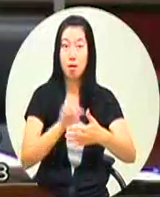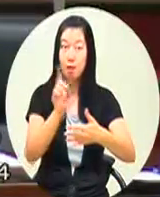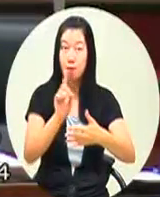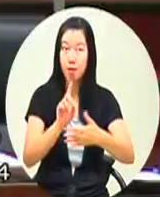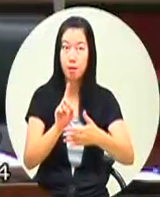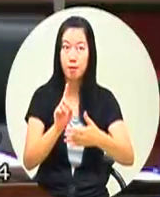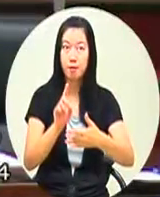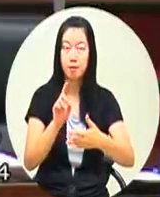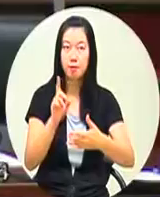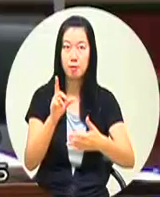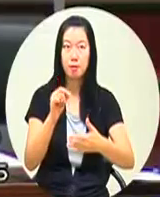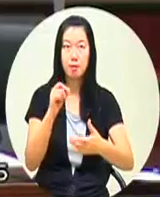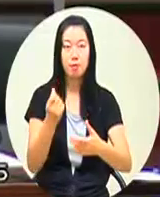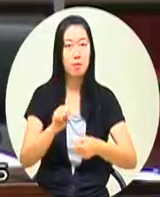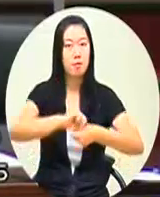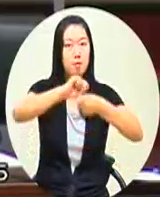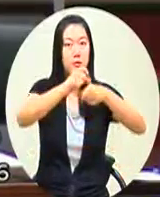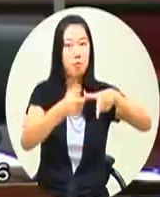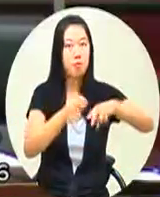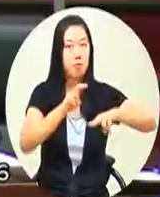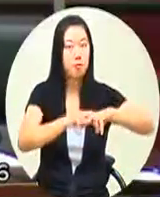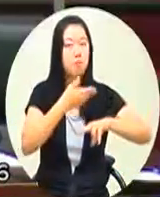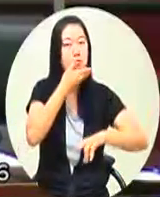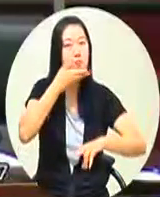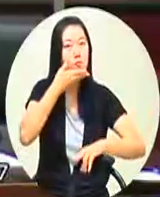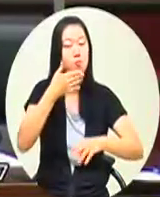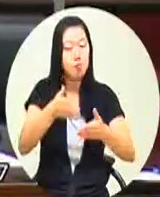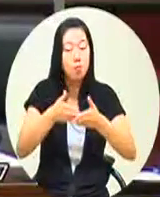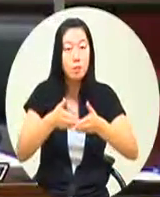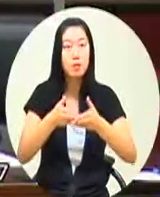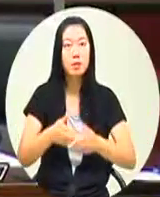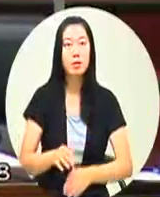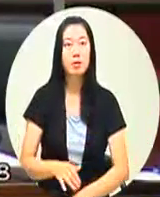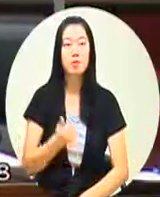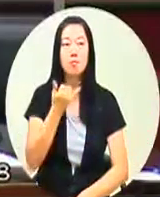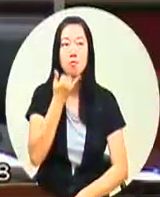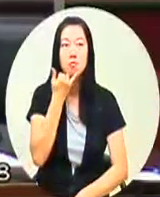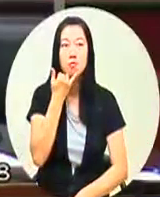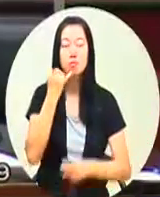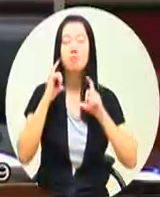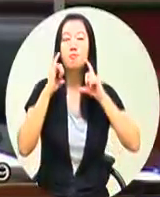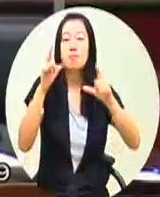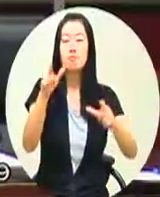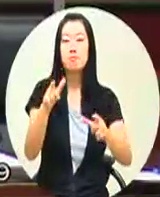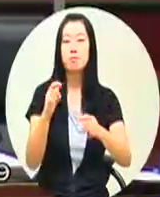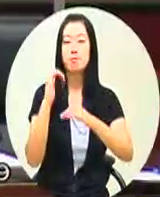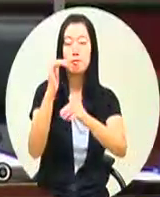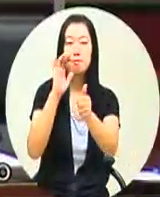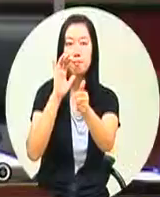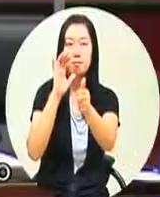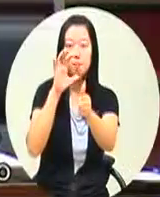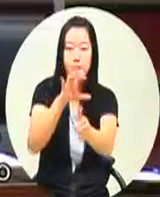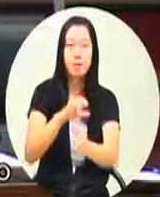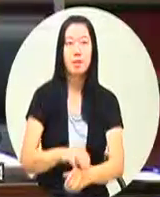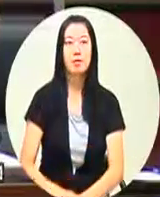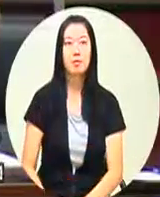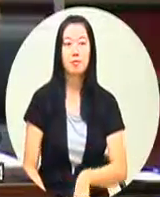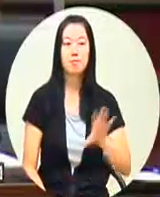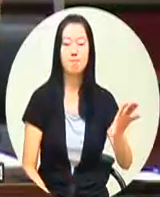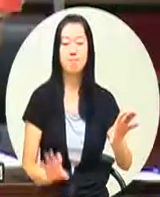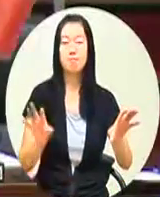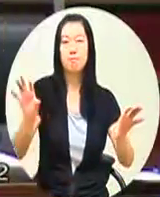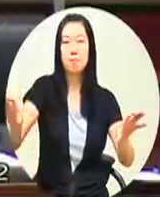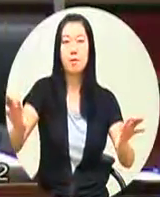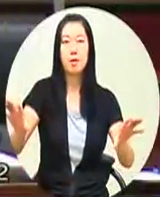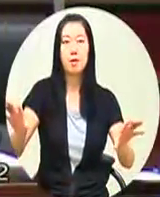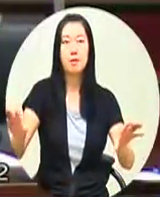要增进公共利益之必要，政府呢就可以出面来限制。所以两边在